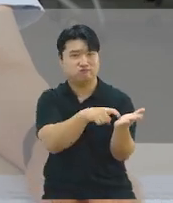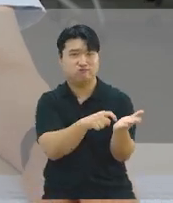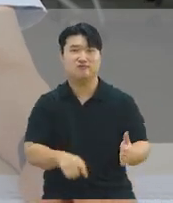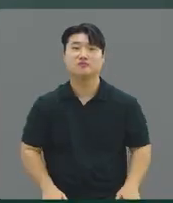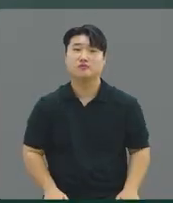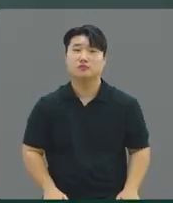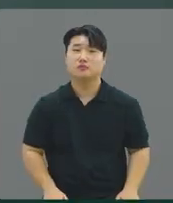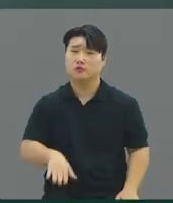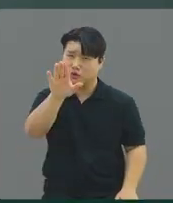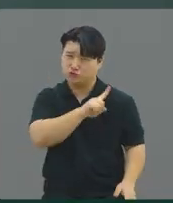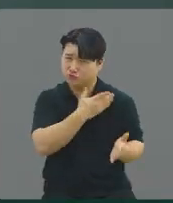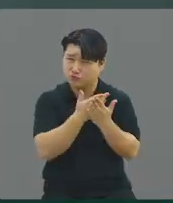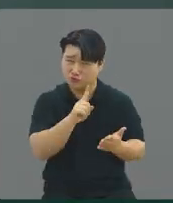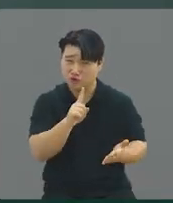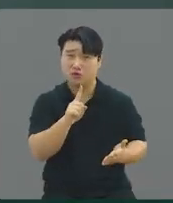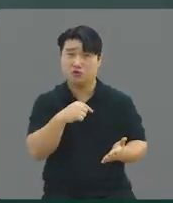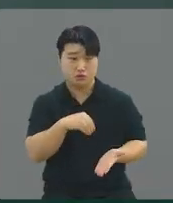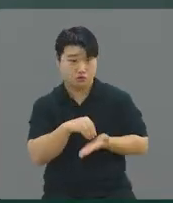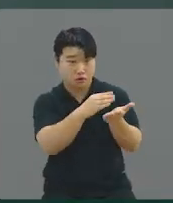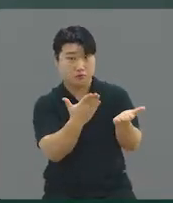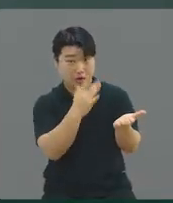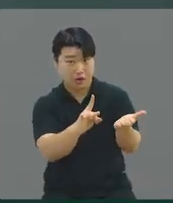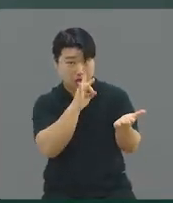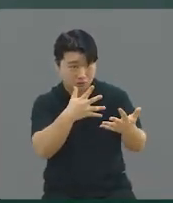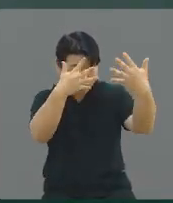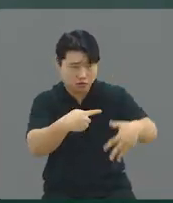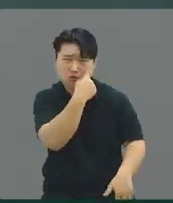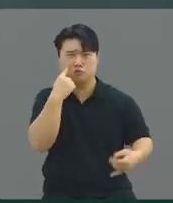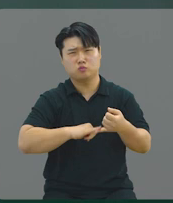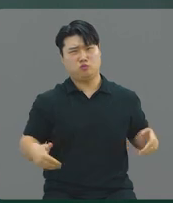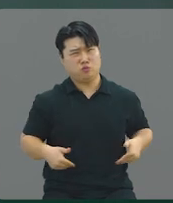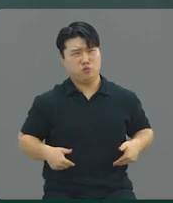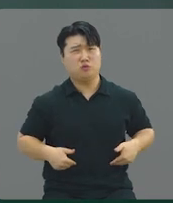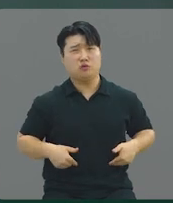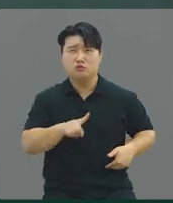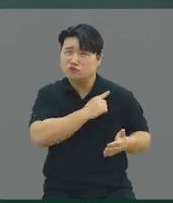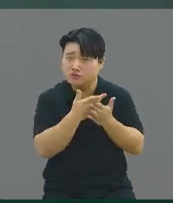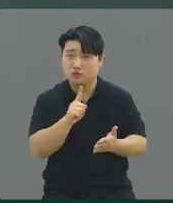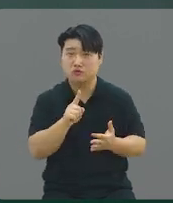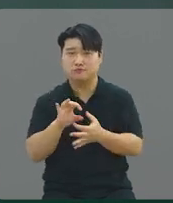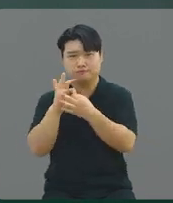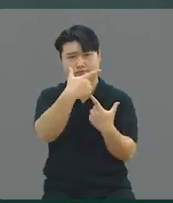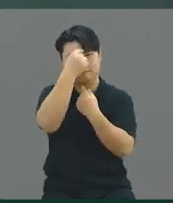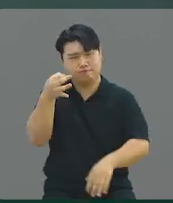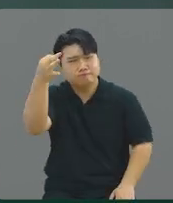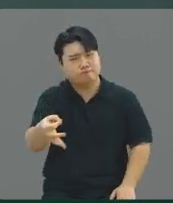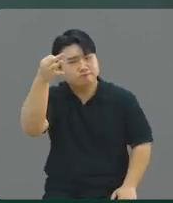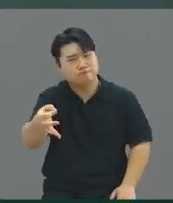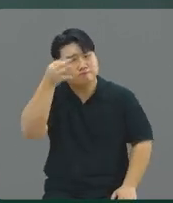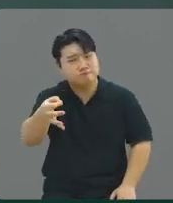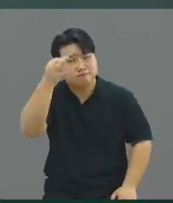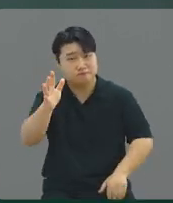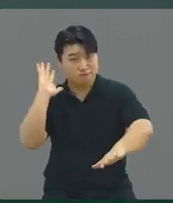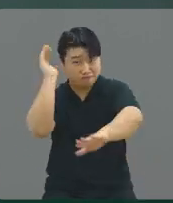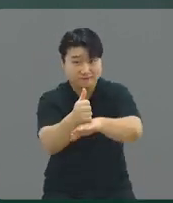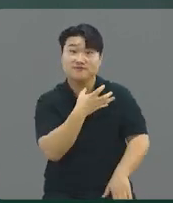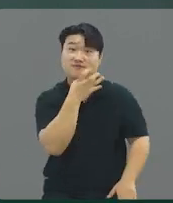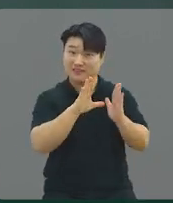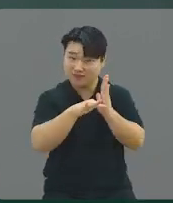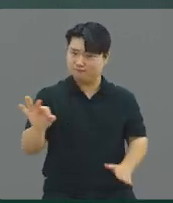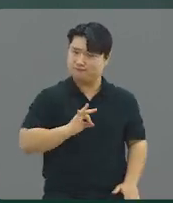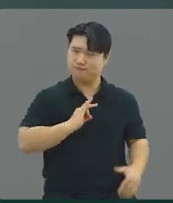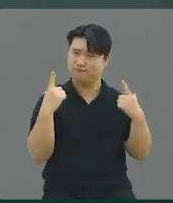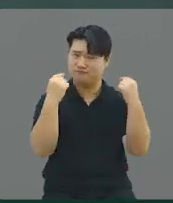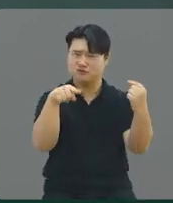든든하답니다. 하지만 자격이 되는지는 꼭 알아봐야 하고 가장 중요한 건 이제 꾸준히 내서 노후에 꾸준히 받는